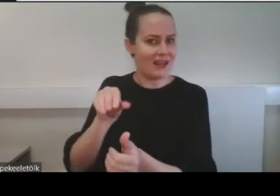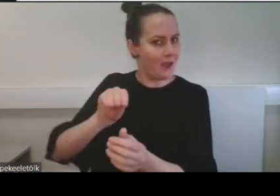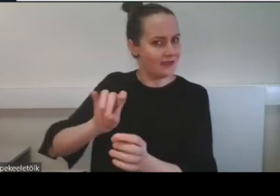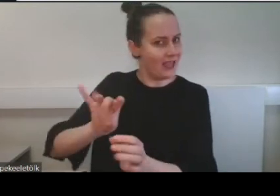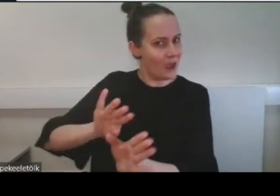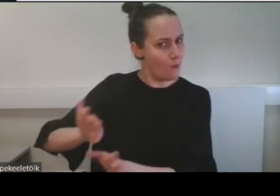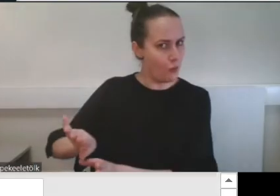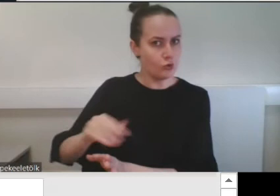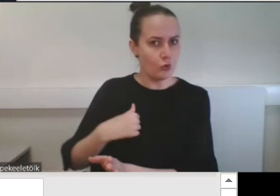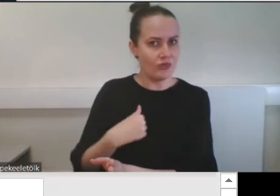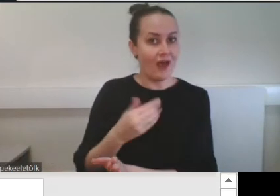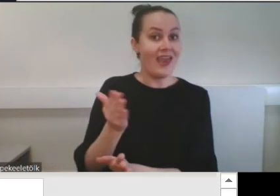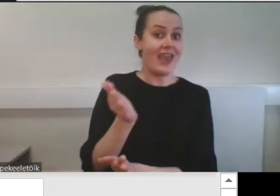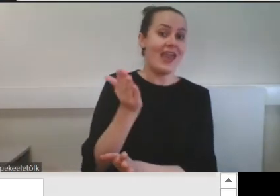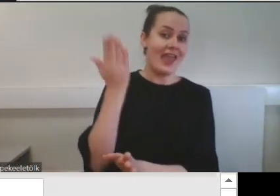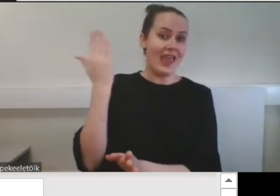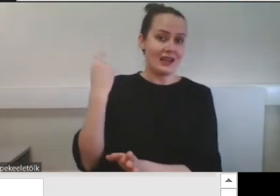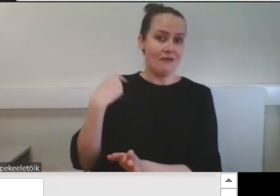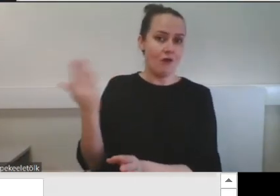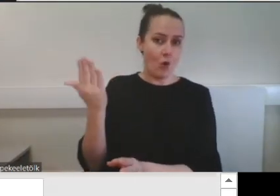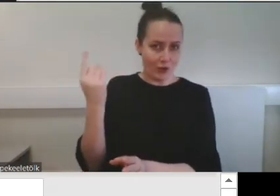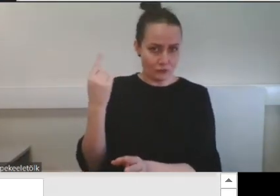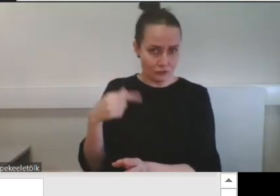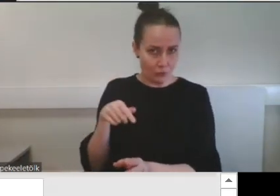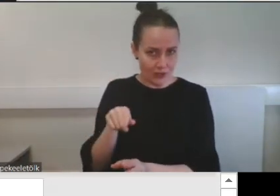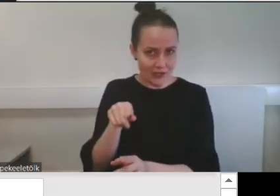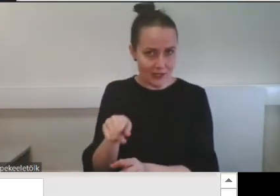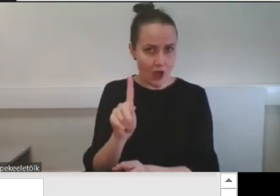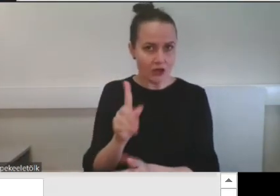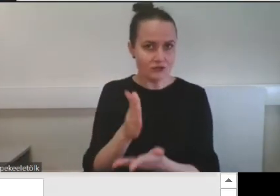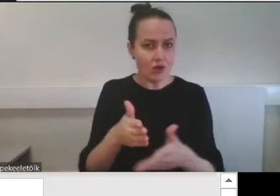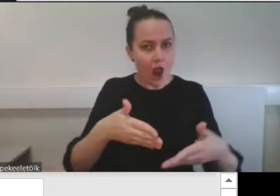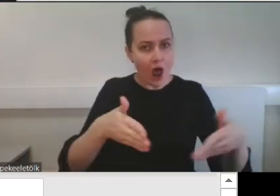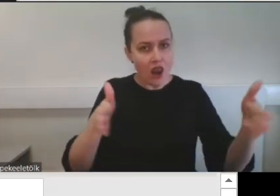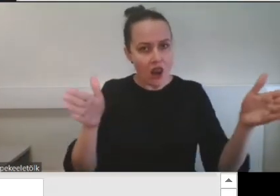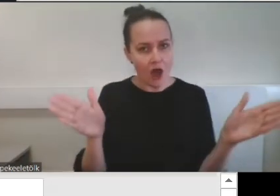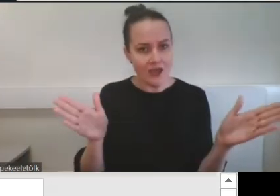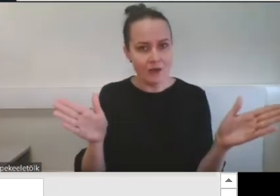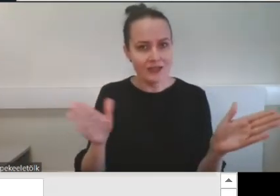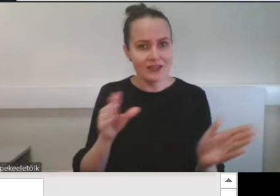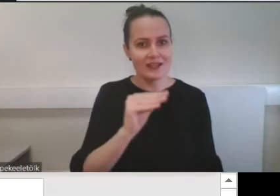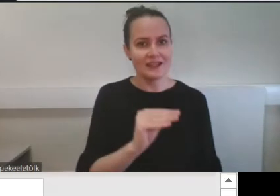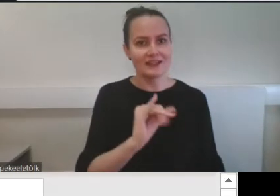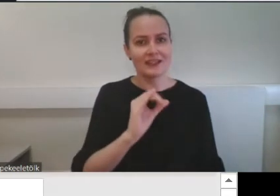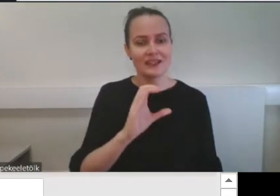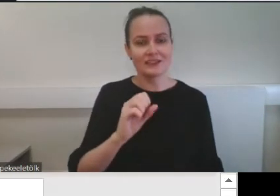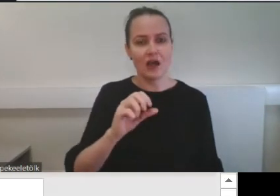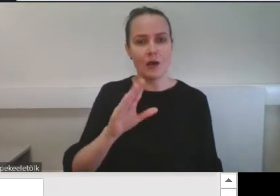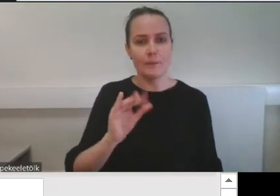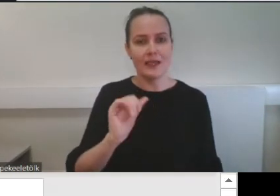Nii, aga kell on saanud 11:50. Loodan, et te kõik saite natuke